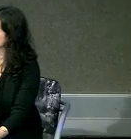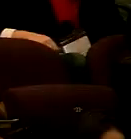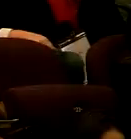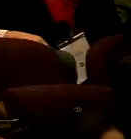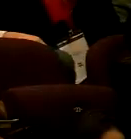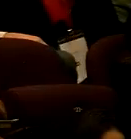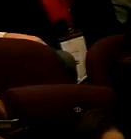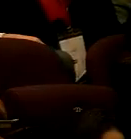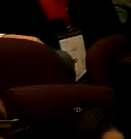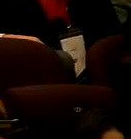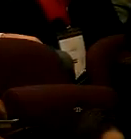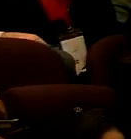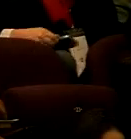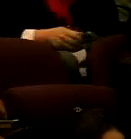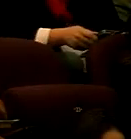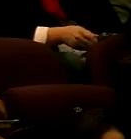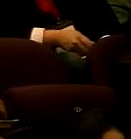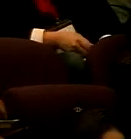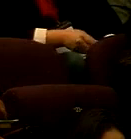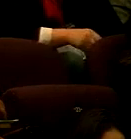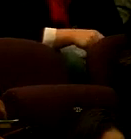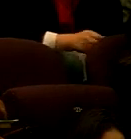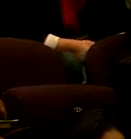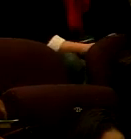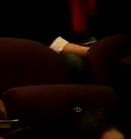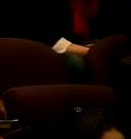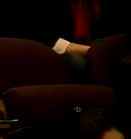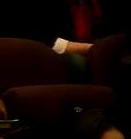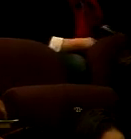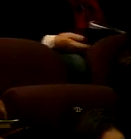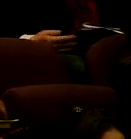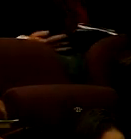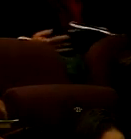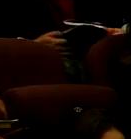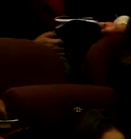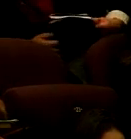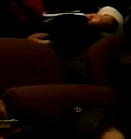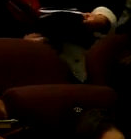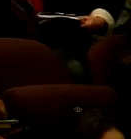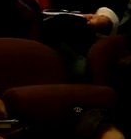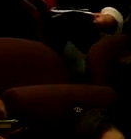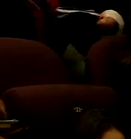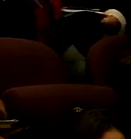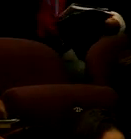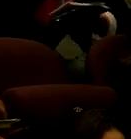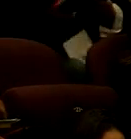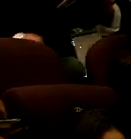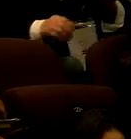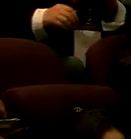poids de l'environnement. On sait que les enfants, s'ils sont exposés au tabac à la maison, bien sûr, voilà, vont